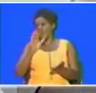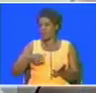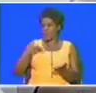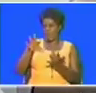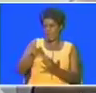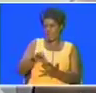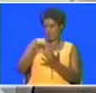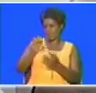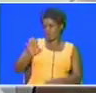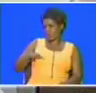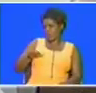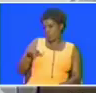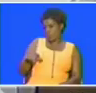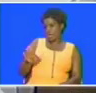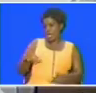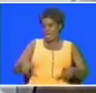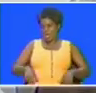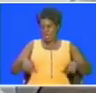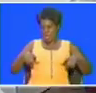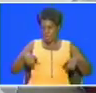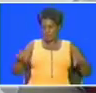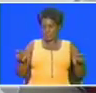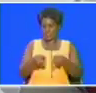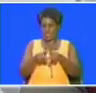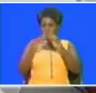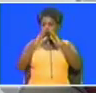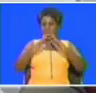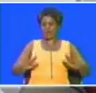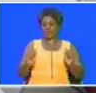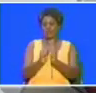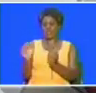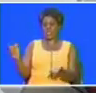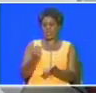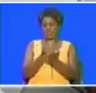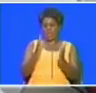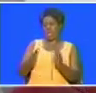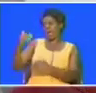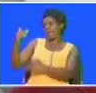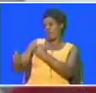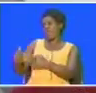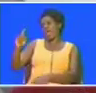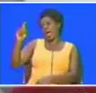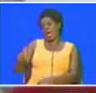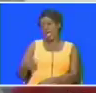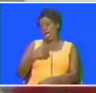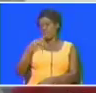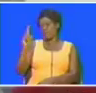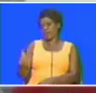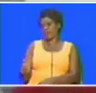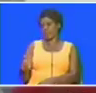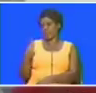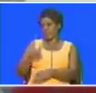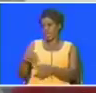hasa wa kike kwa sababu hao ndio wanaishi kwenye nyumba moja na waajiri wao. Mipaka inafaa kuwepo. Lakini mimi ningesema hivi,